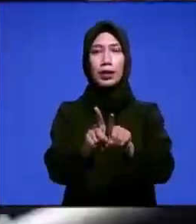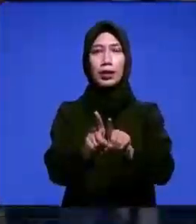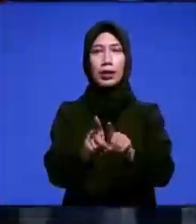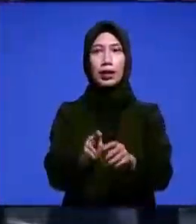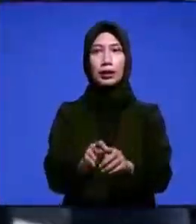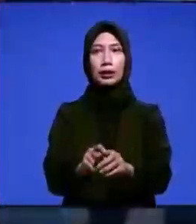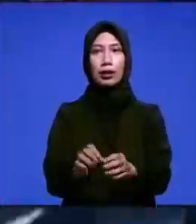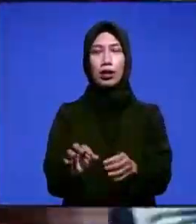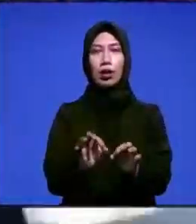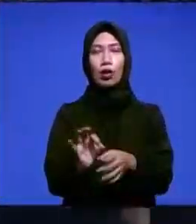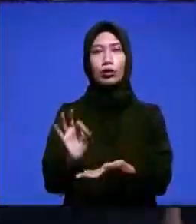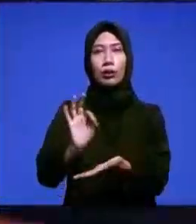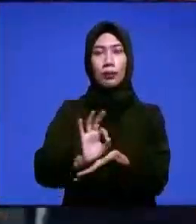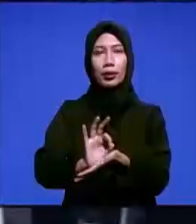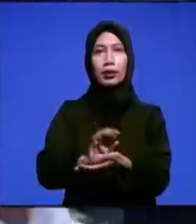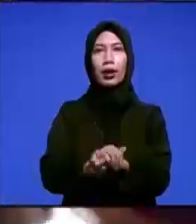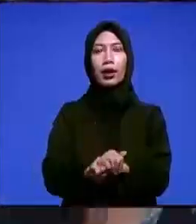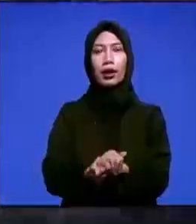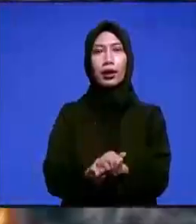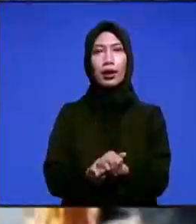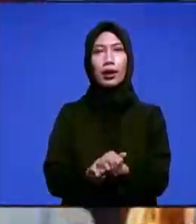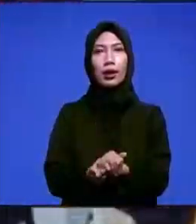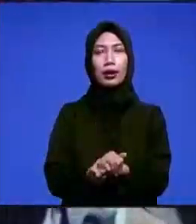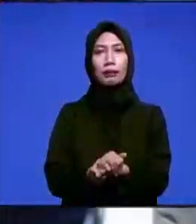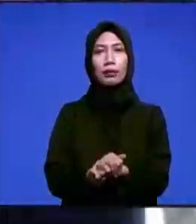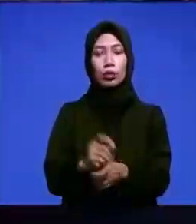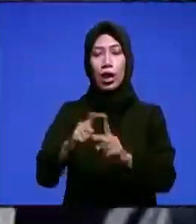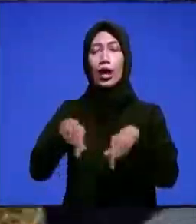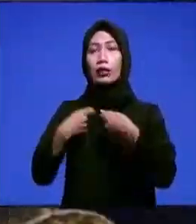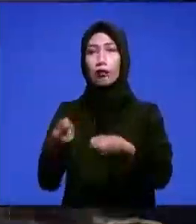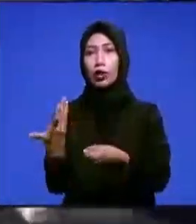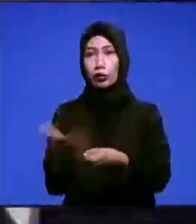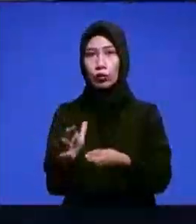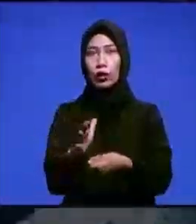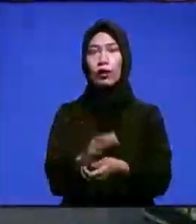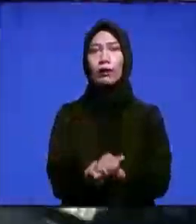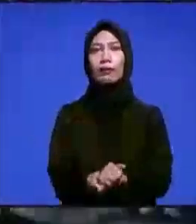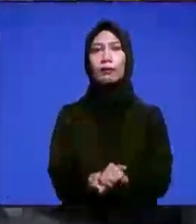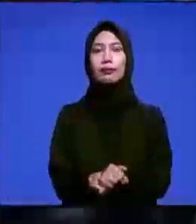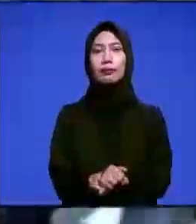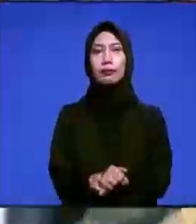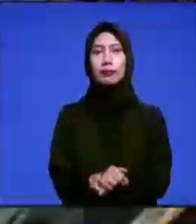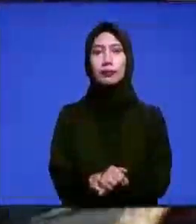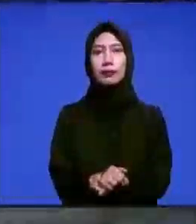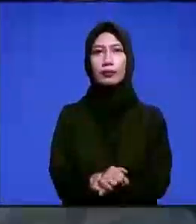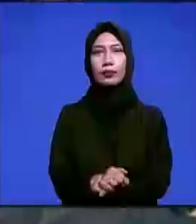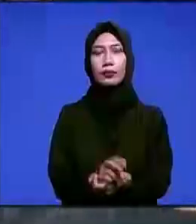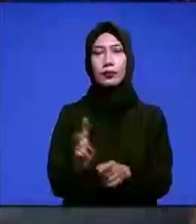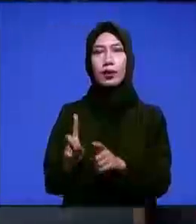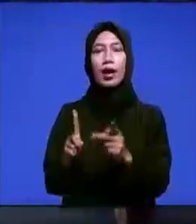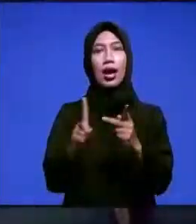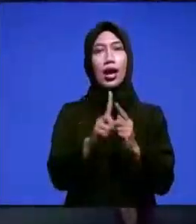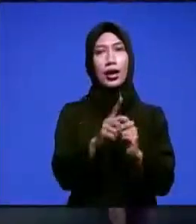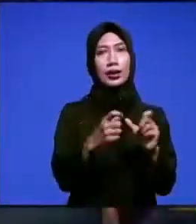mendaftarkan diri. Termasuk pasangan petahana Mohan Roliskana dan Tuan Guru Haji Majibur Rahman. Juga pasangan HL